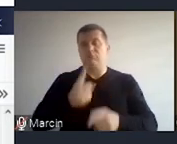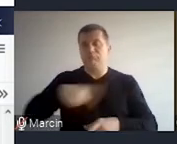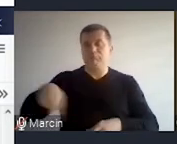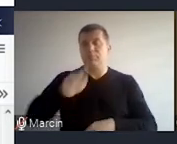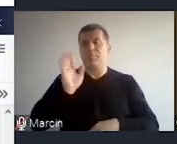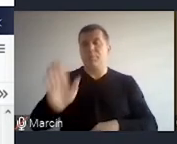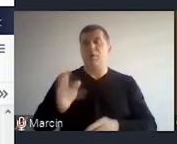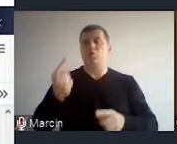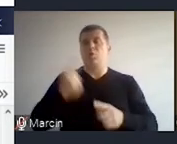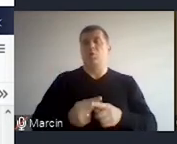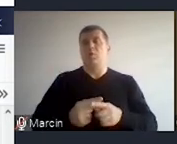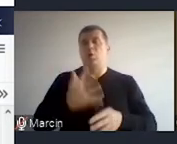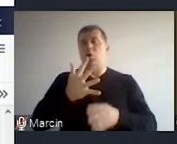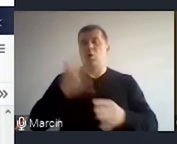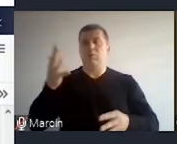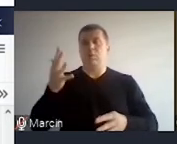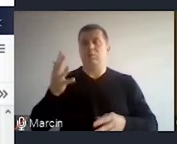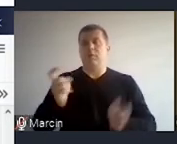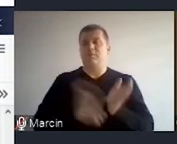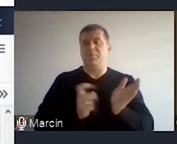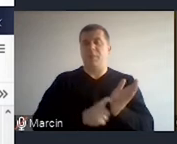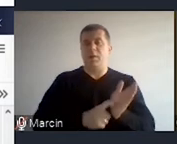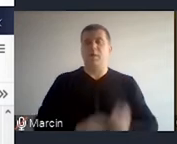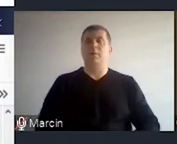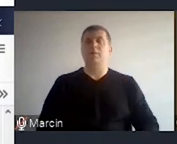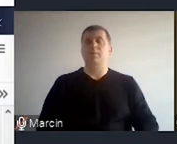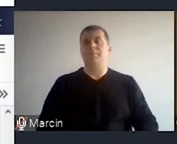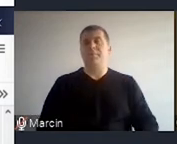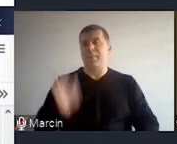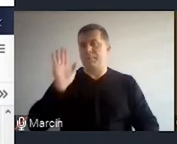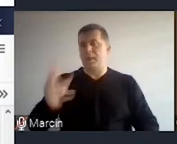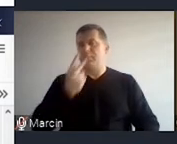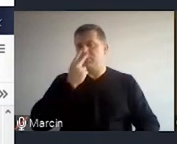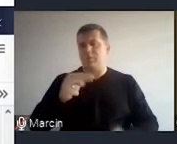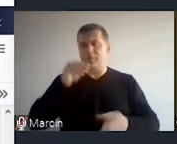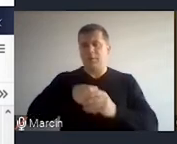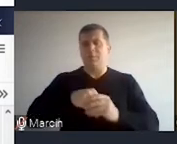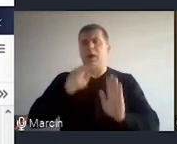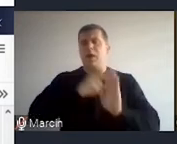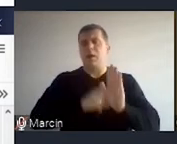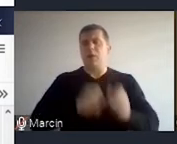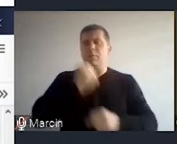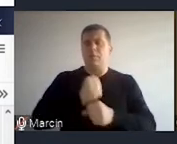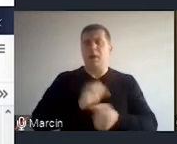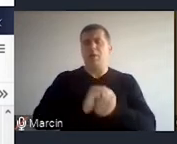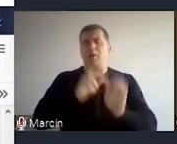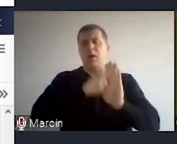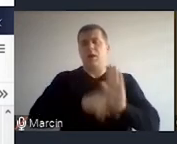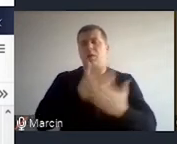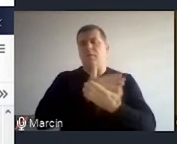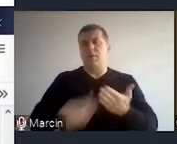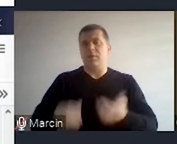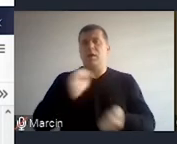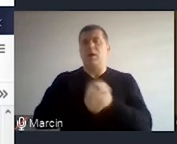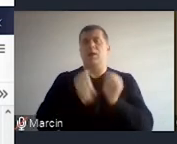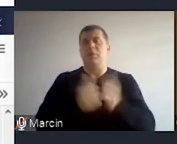będą miały dodatkowe obostrzenia czy wymagania. Po pierwsze, mają być przewidziane w regulaminie pracy lub regulaminie wynagradzania